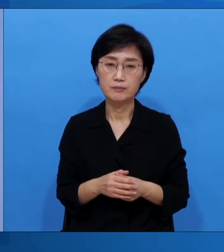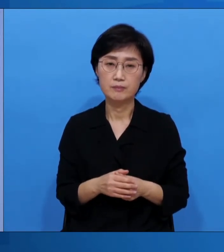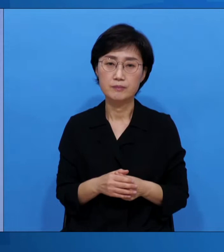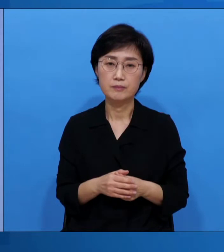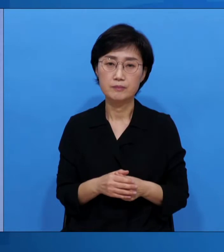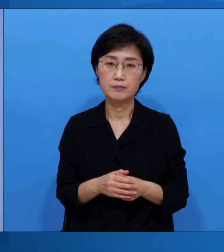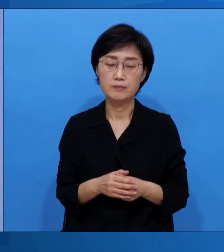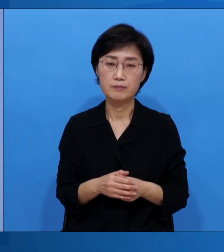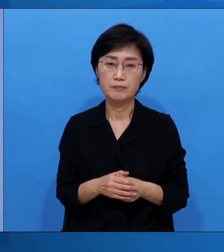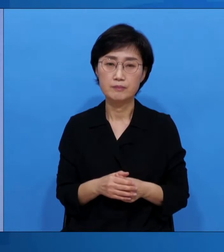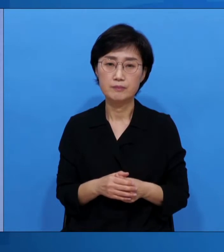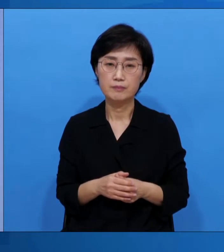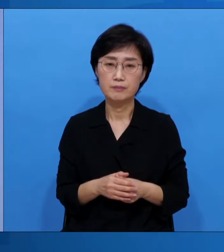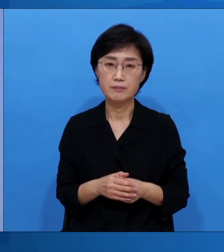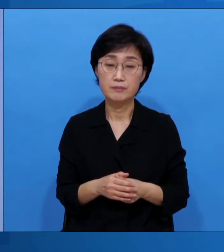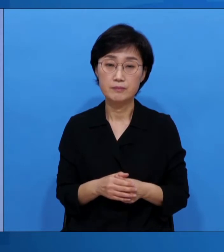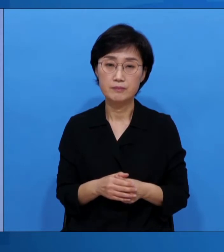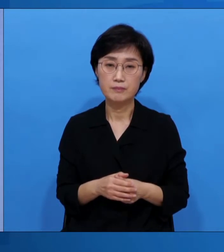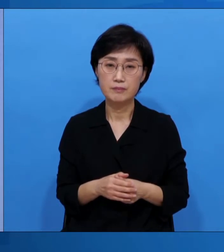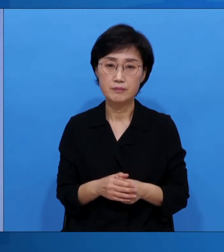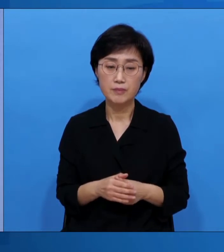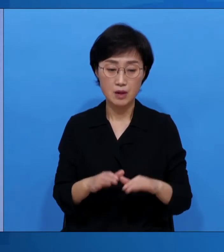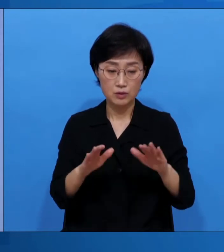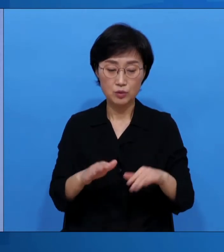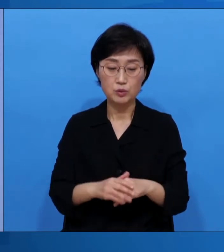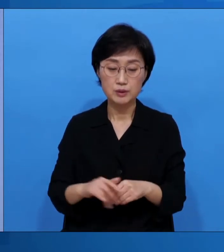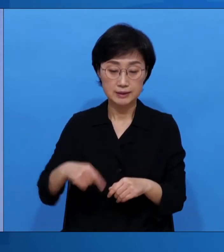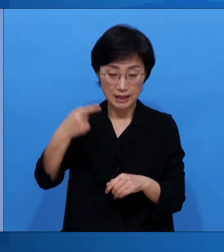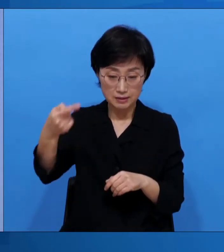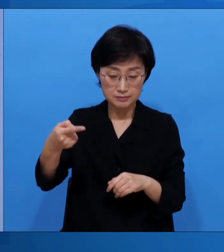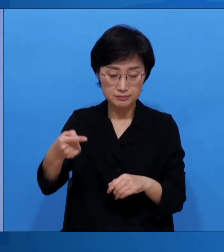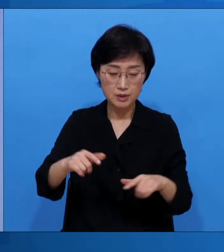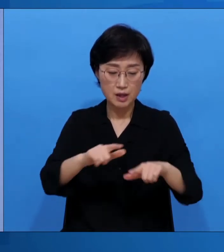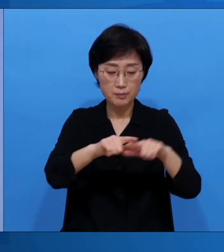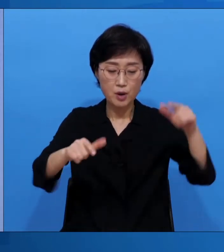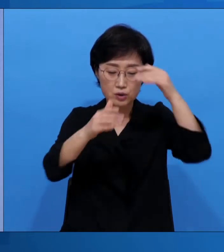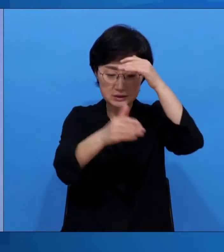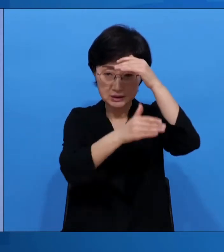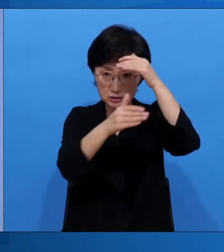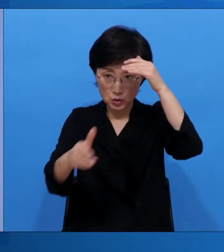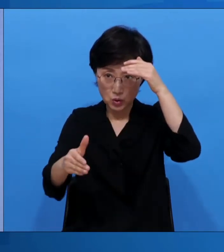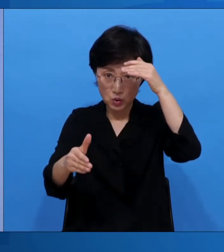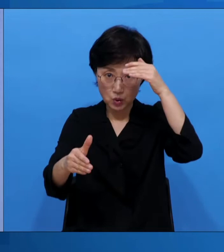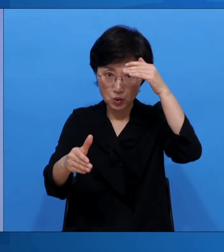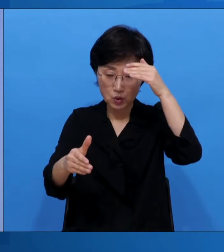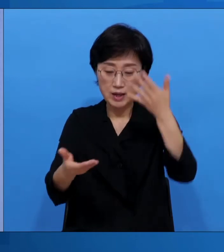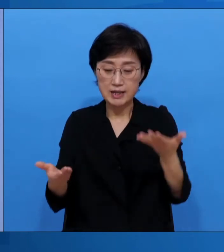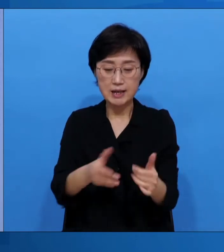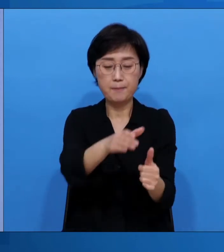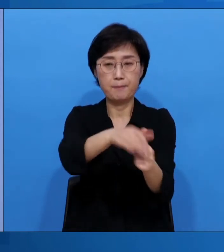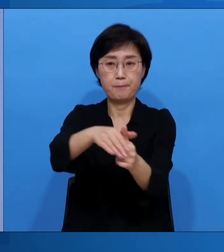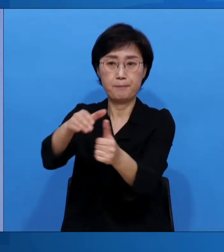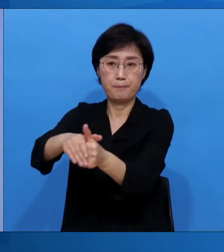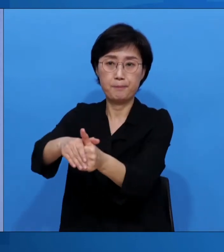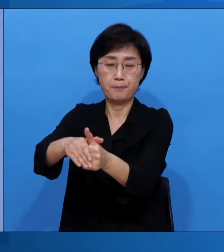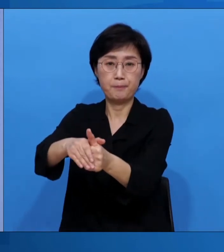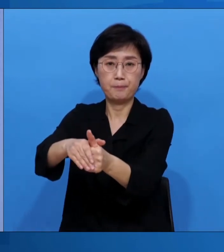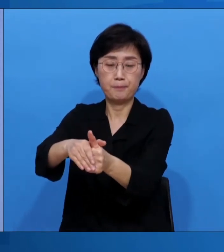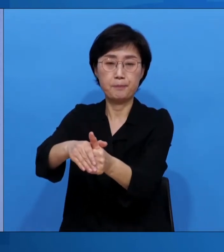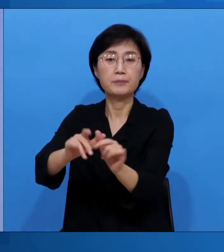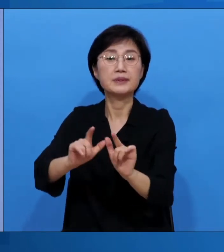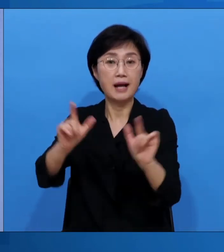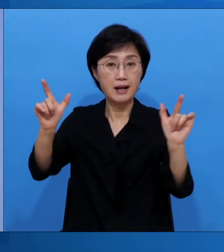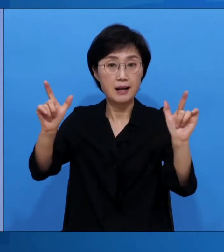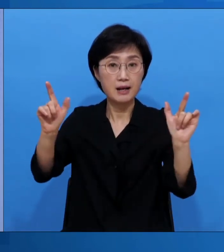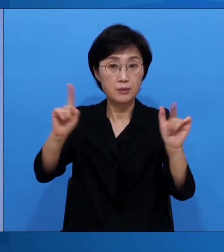모든 평신도들에게 임직하는 날이 왔어요. So we see that God, the day where God raises up all these lay persons arose. 그게 뭐죠? When